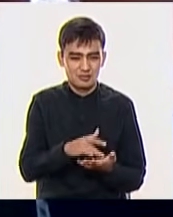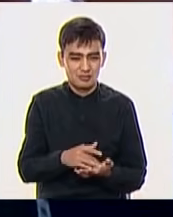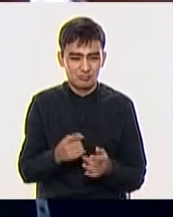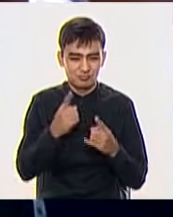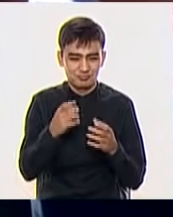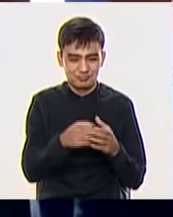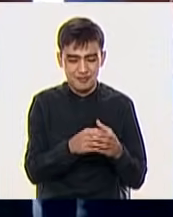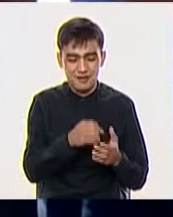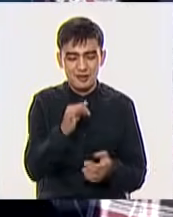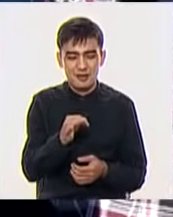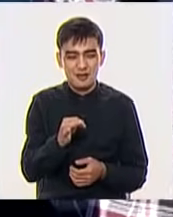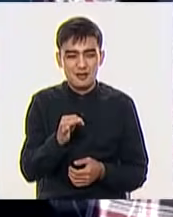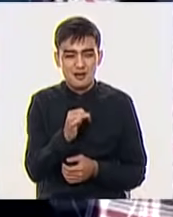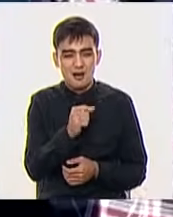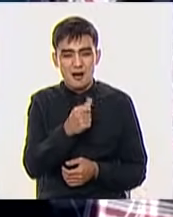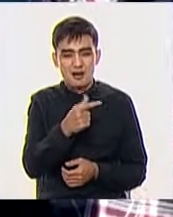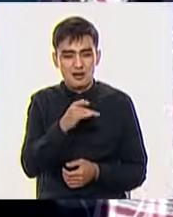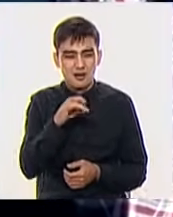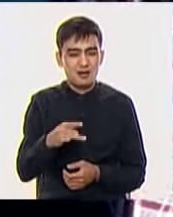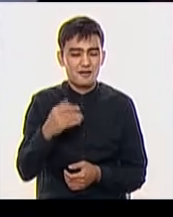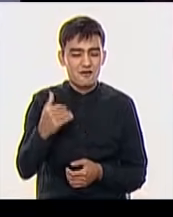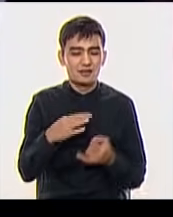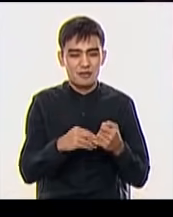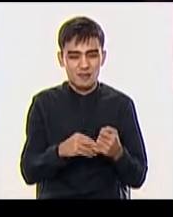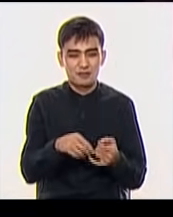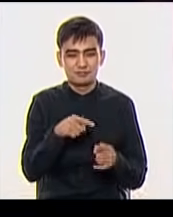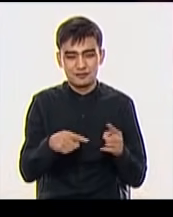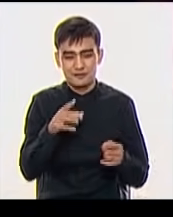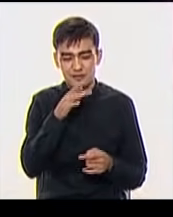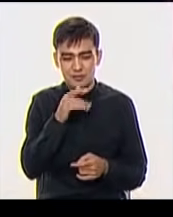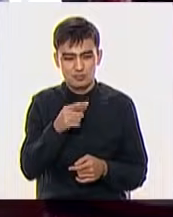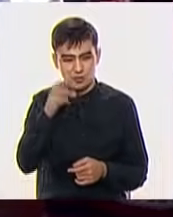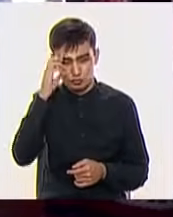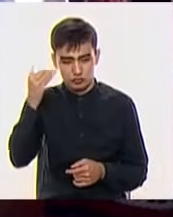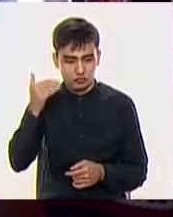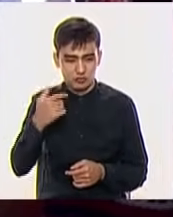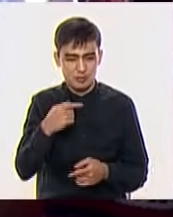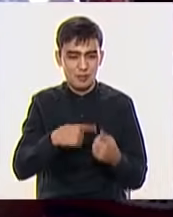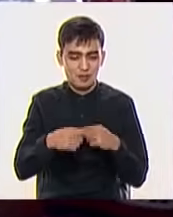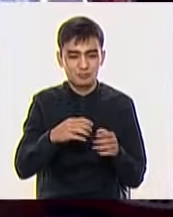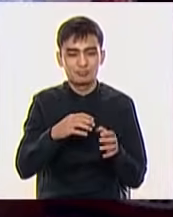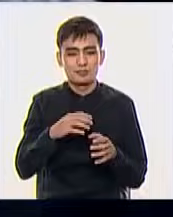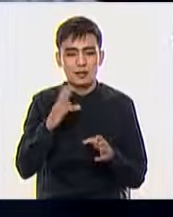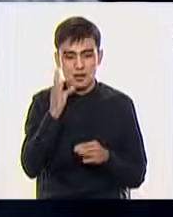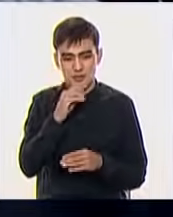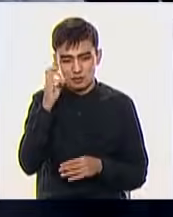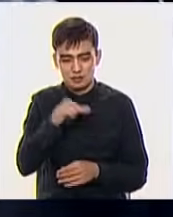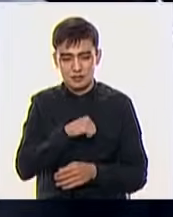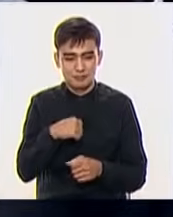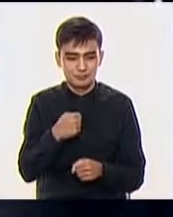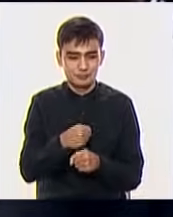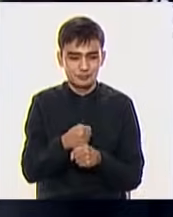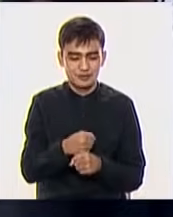аграрном научно-образовательном центре сообщили, что земли эти по-прежнему государственные, а значит и возвращением земель должны